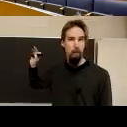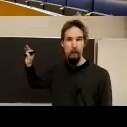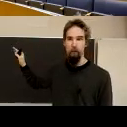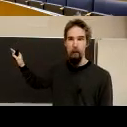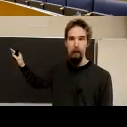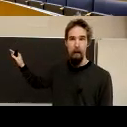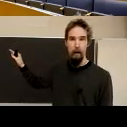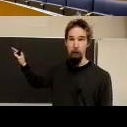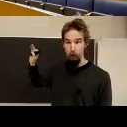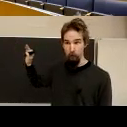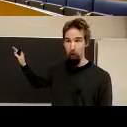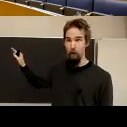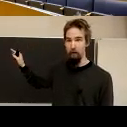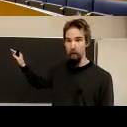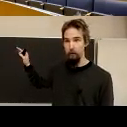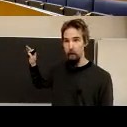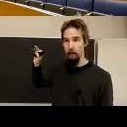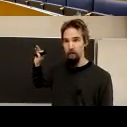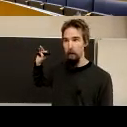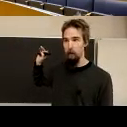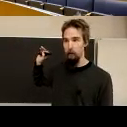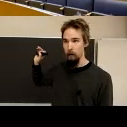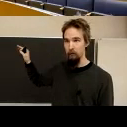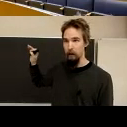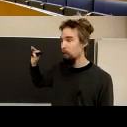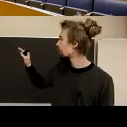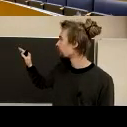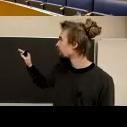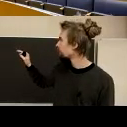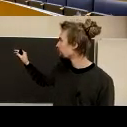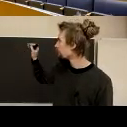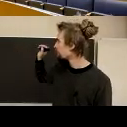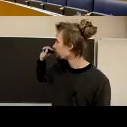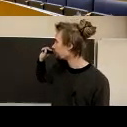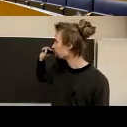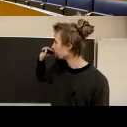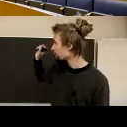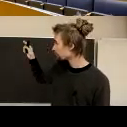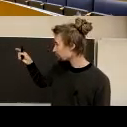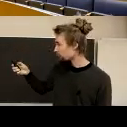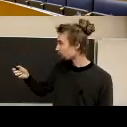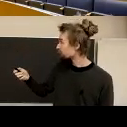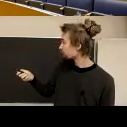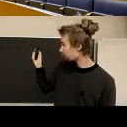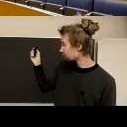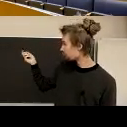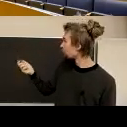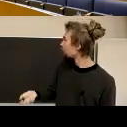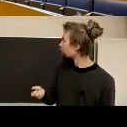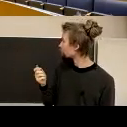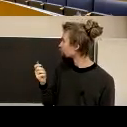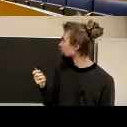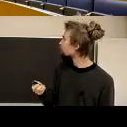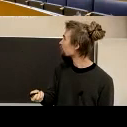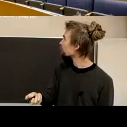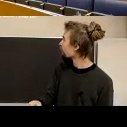paljon psilosybiinisieniä, mutta myös uhrasivat historiallisen paljon ihmisiä jumalille. Ja painottaisin, että näitä teemoja on